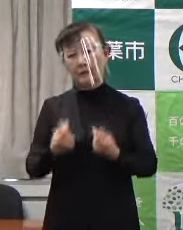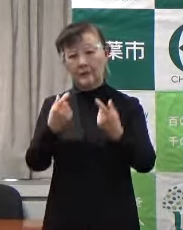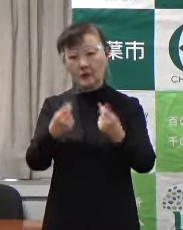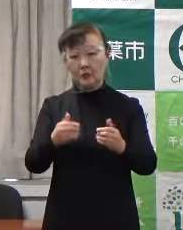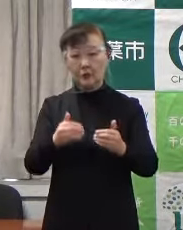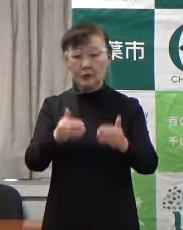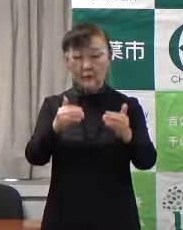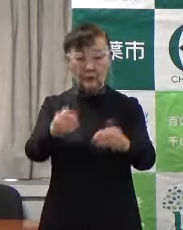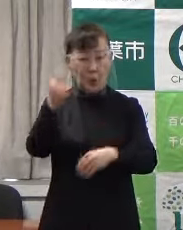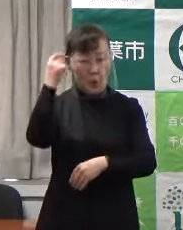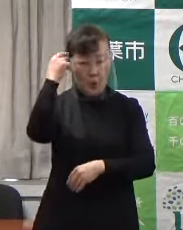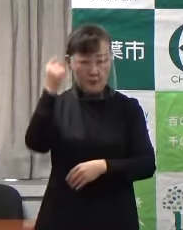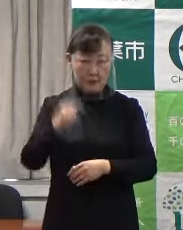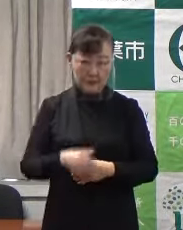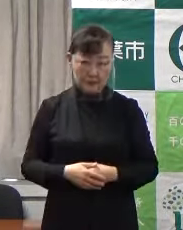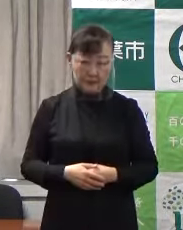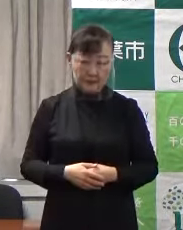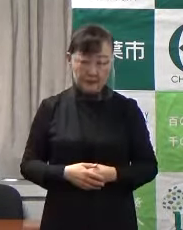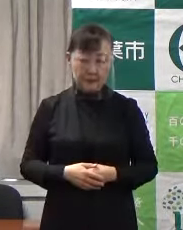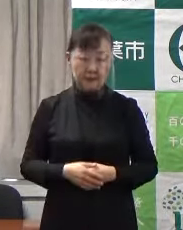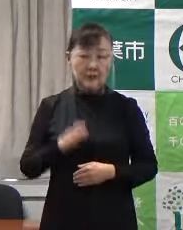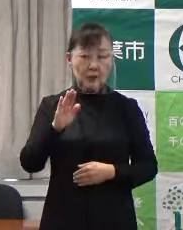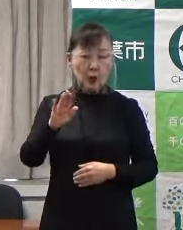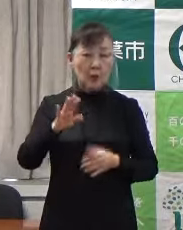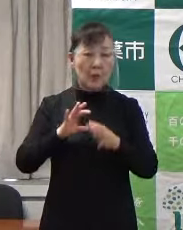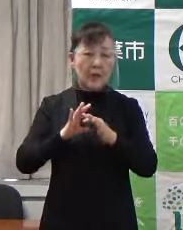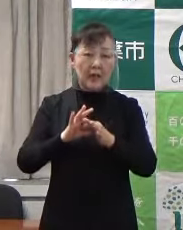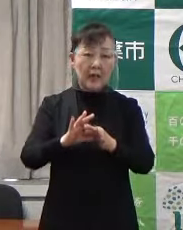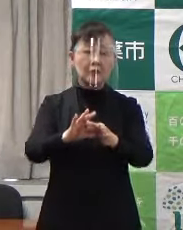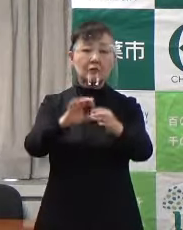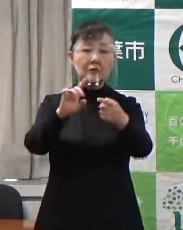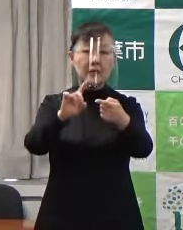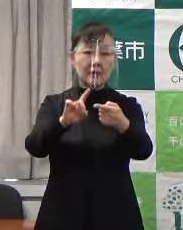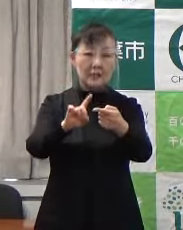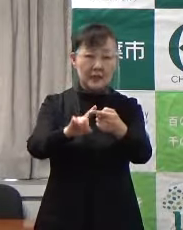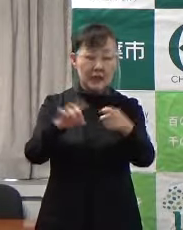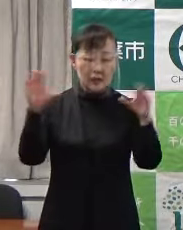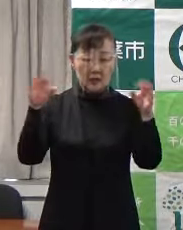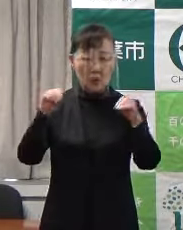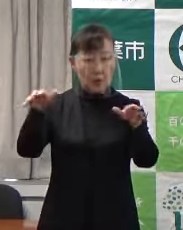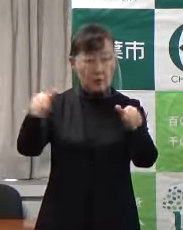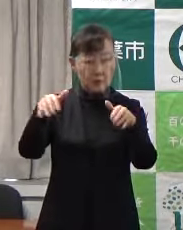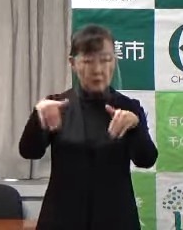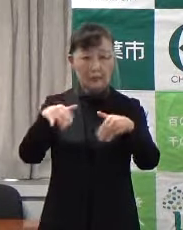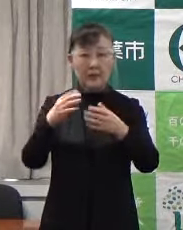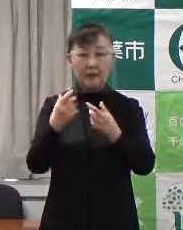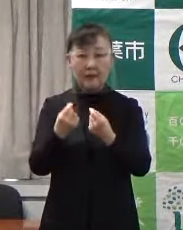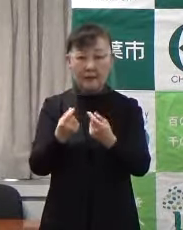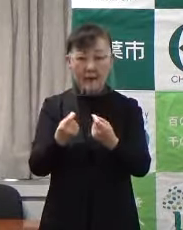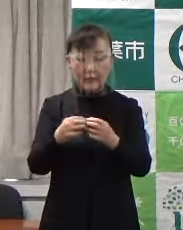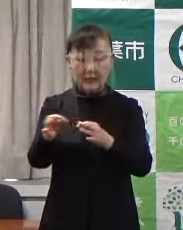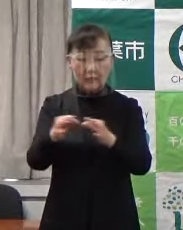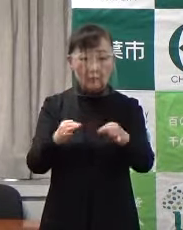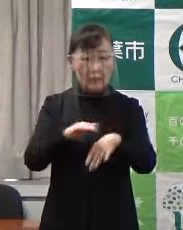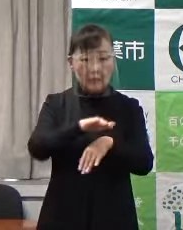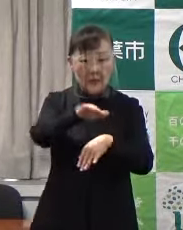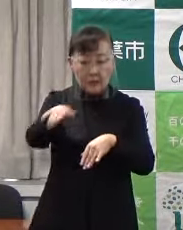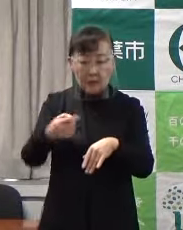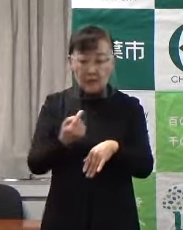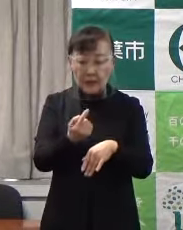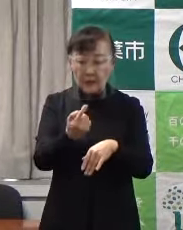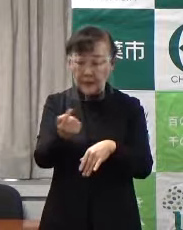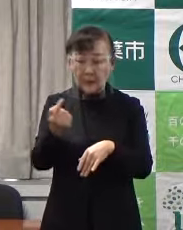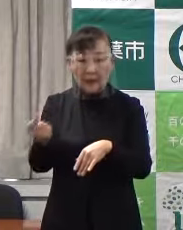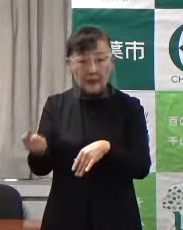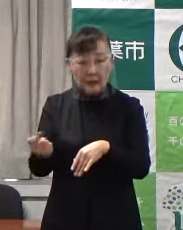というふうに思っております。今後も継続的にですね、そういう情報収集しながらですね、飲食店の皆さん方を回ってです